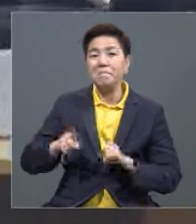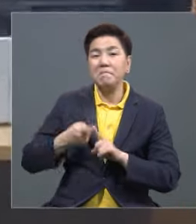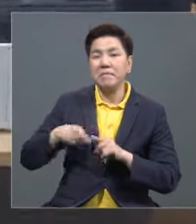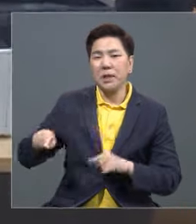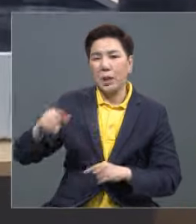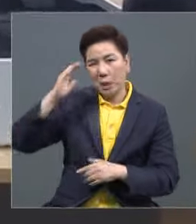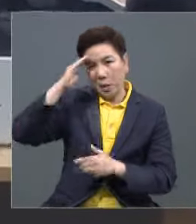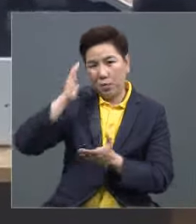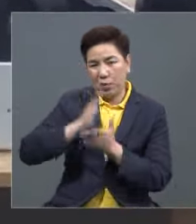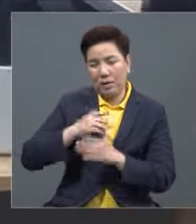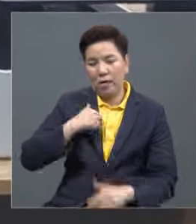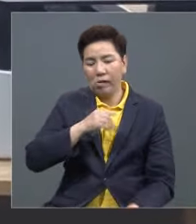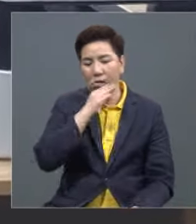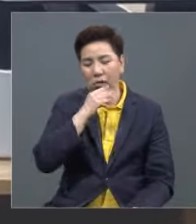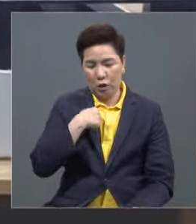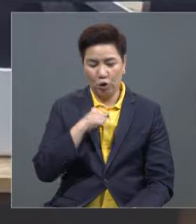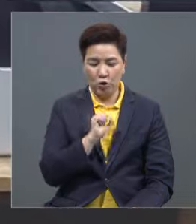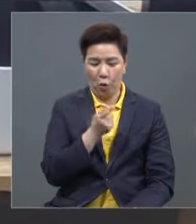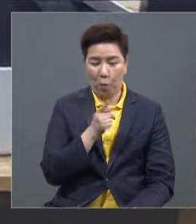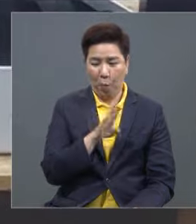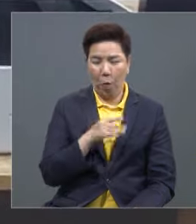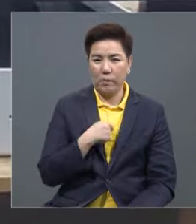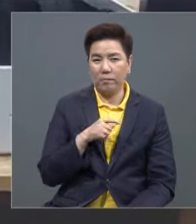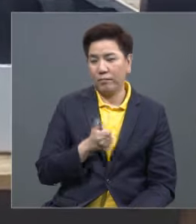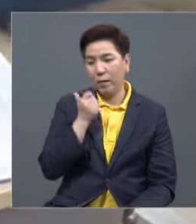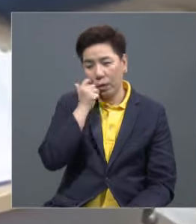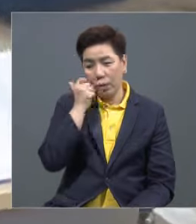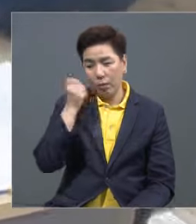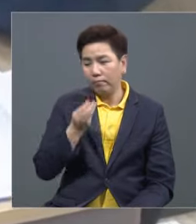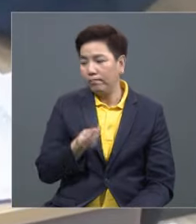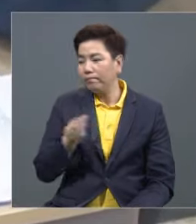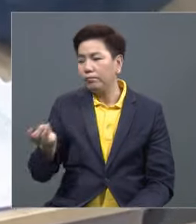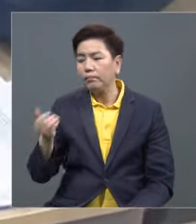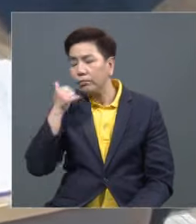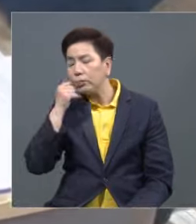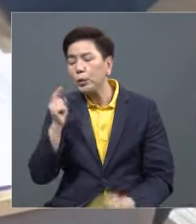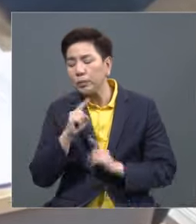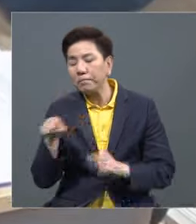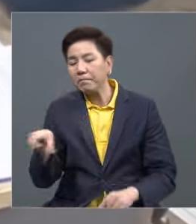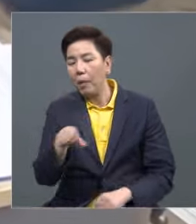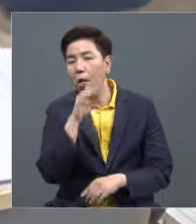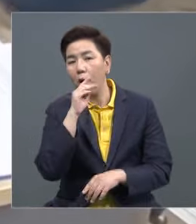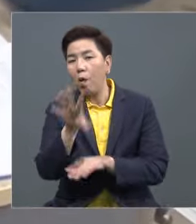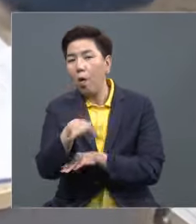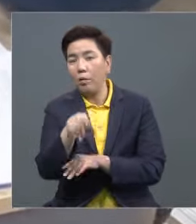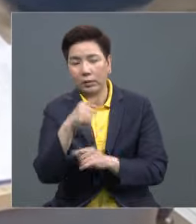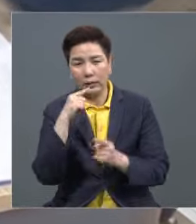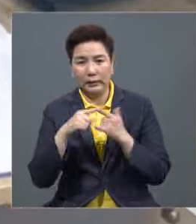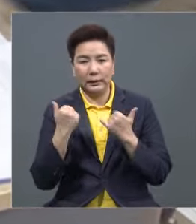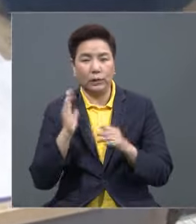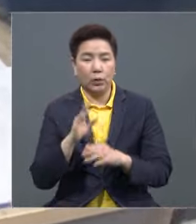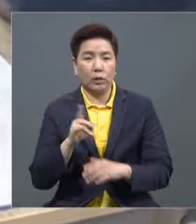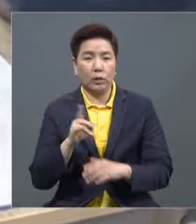ตำรวจกองบังคับการปราบปรามการกระทำความผิดเกี่ยวกับการคุ้มครองผู้บริโภคนะครับซึ่งทางด้านของการคุยเป็น